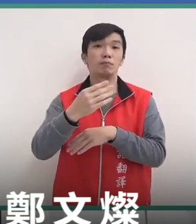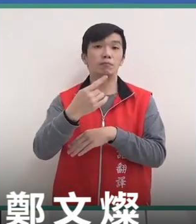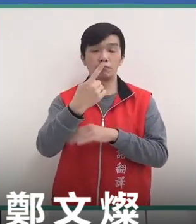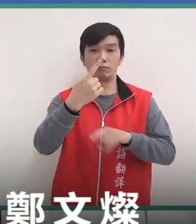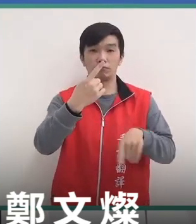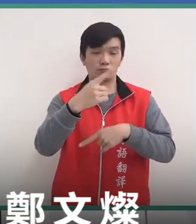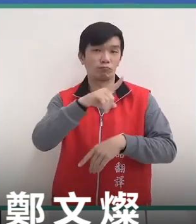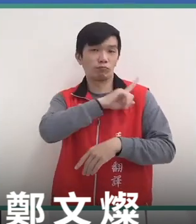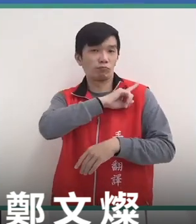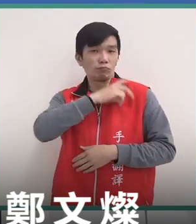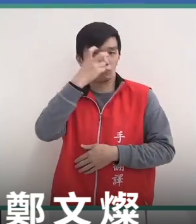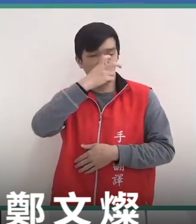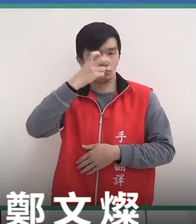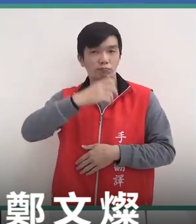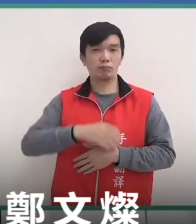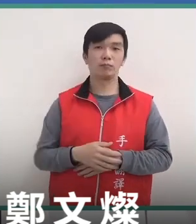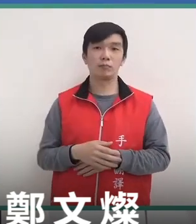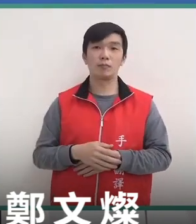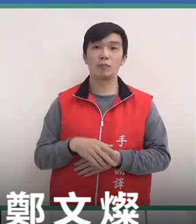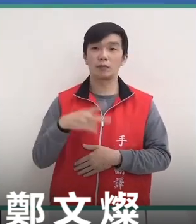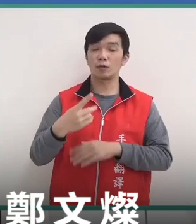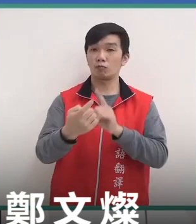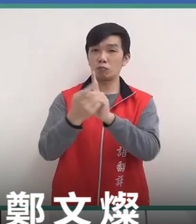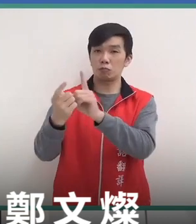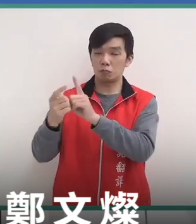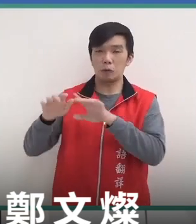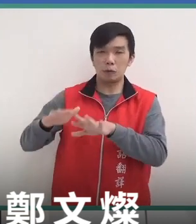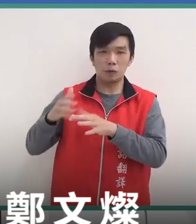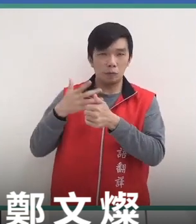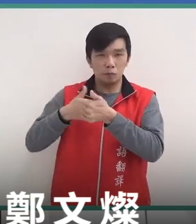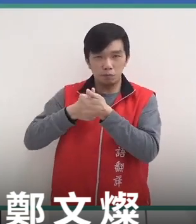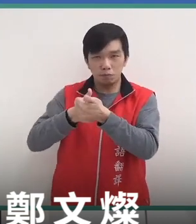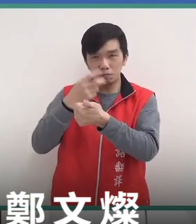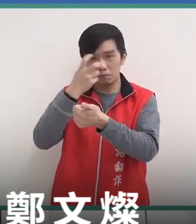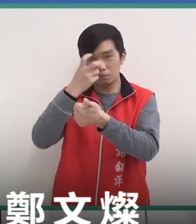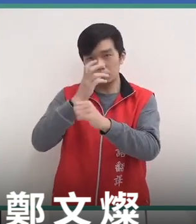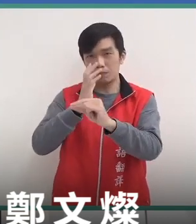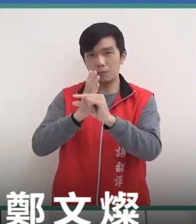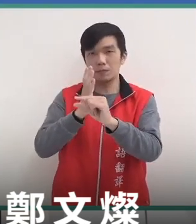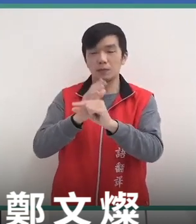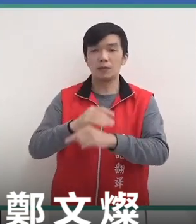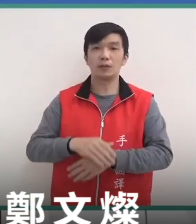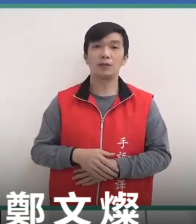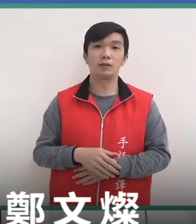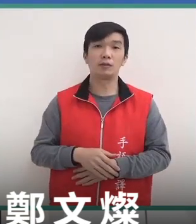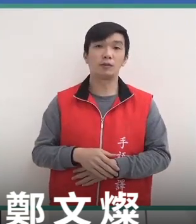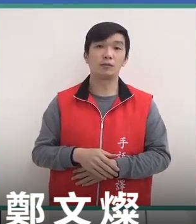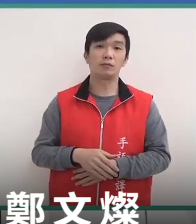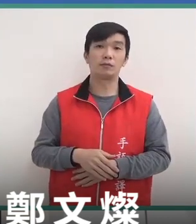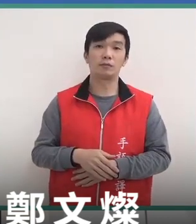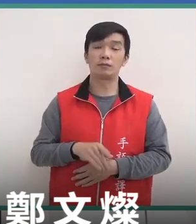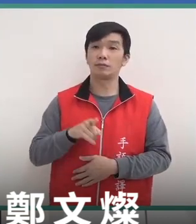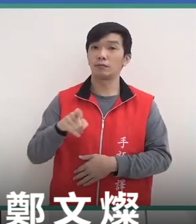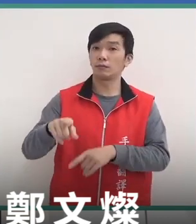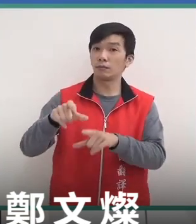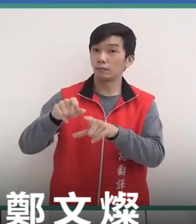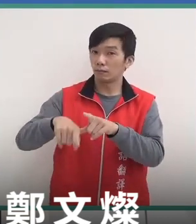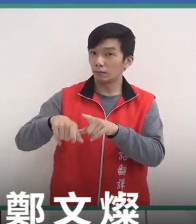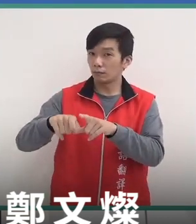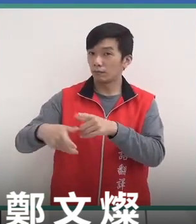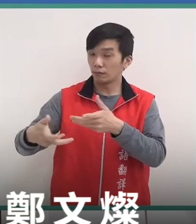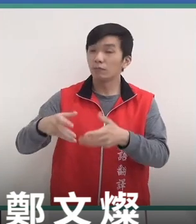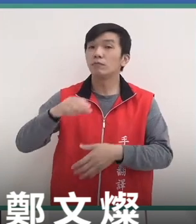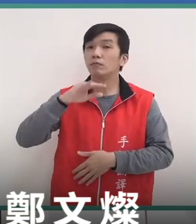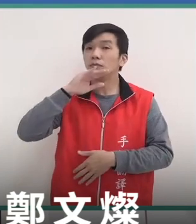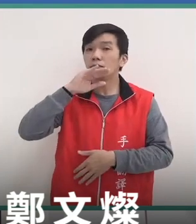数正在这个框列，那么这个职场的部分我们等框列数字